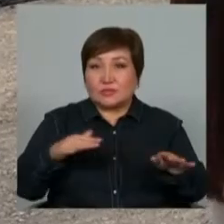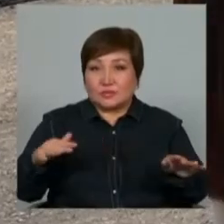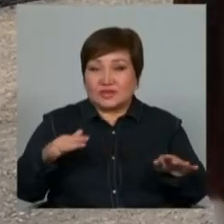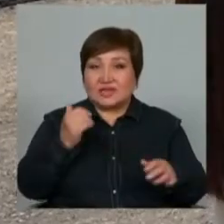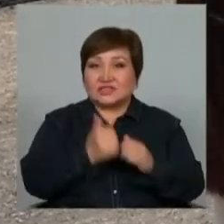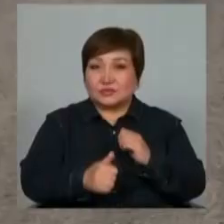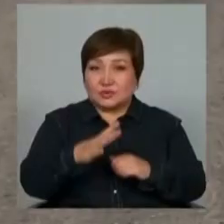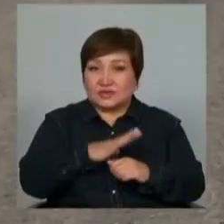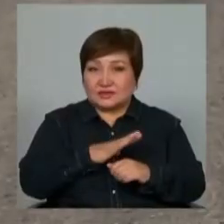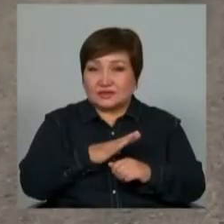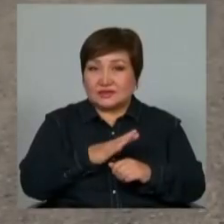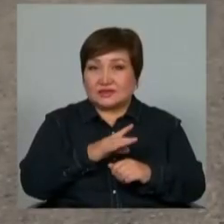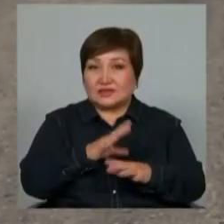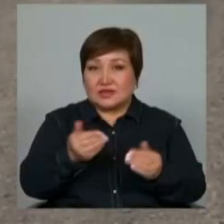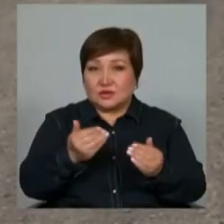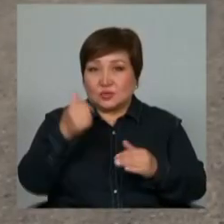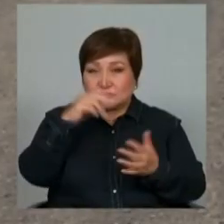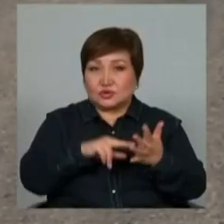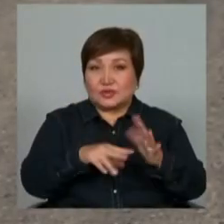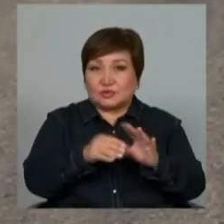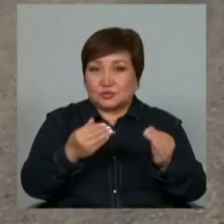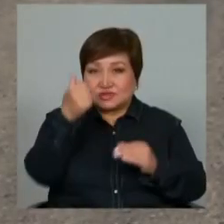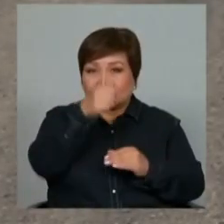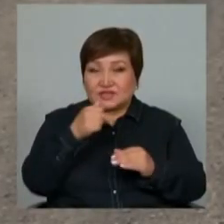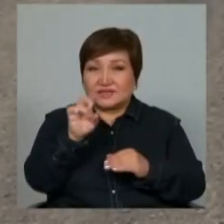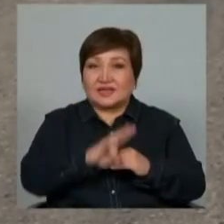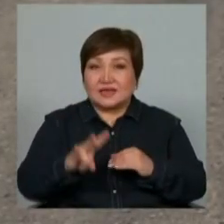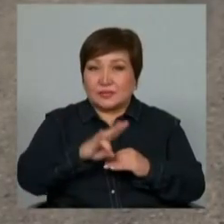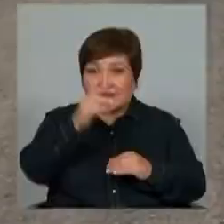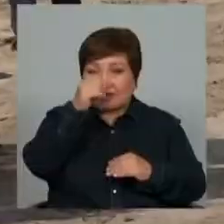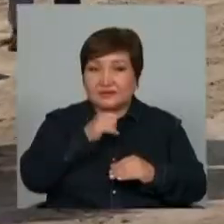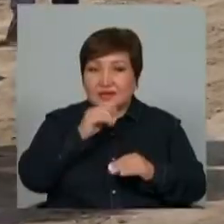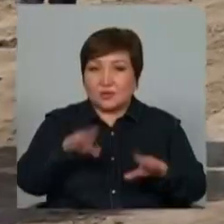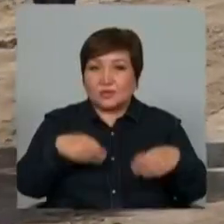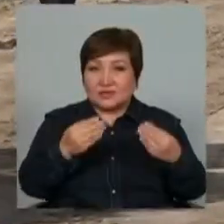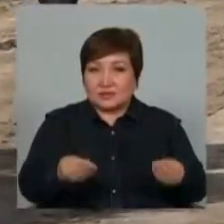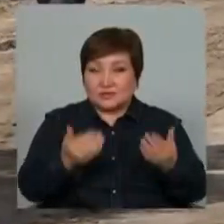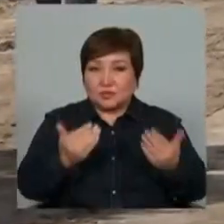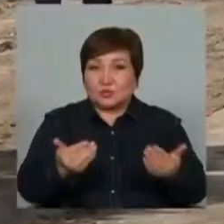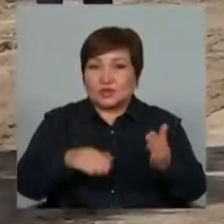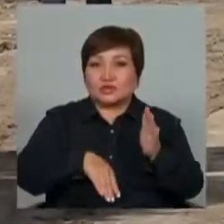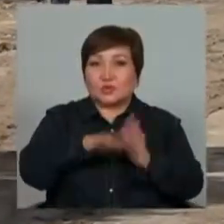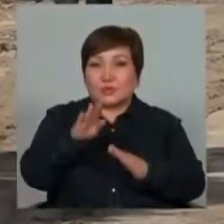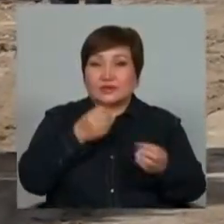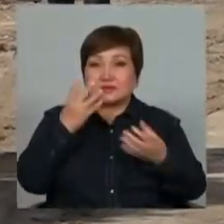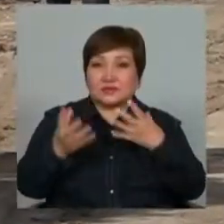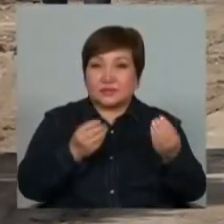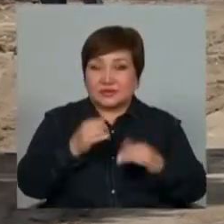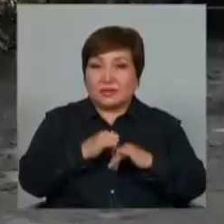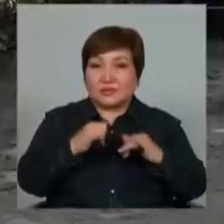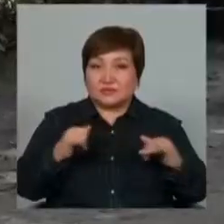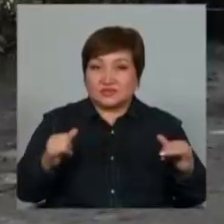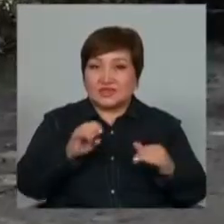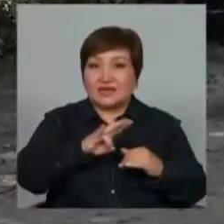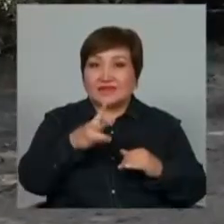Жоспар бойынша осы жылдың ноябрь айында өткіземіз. Бүгінде жоғары қарқынмен дамып келе жатқан